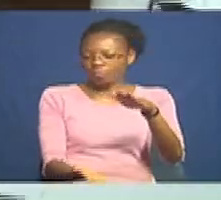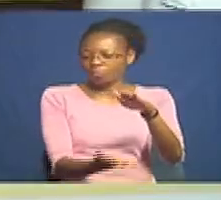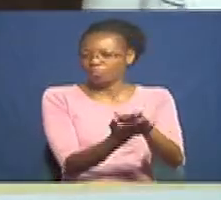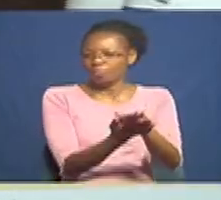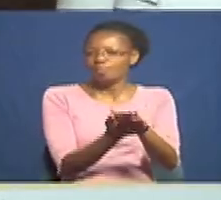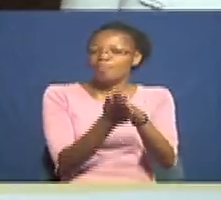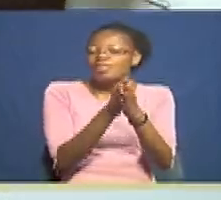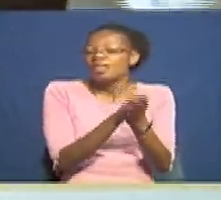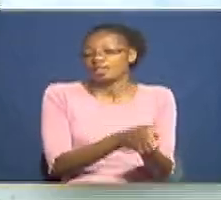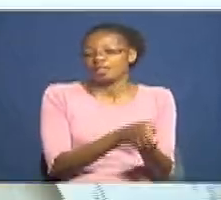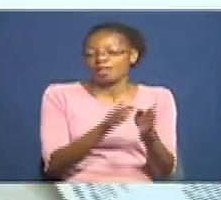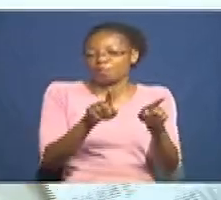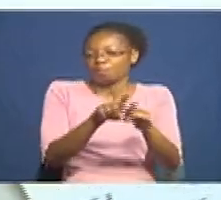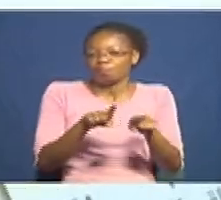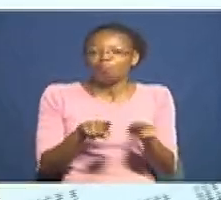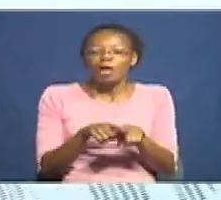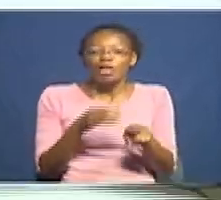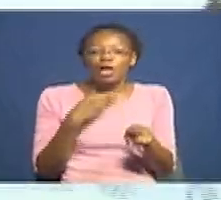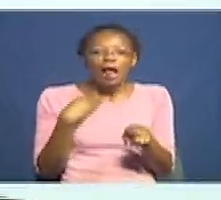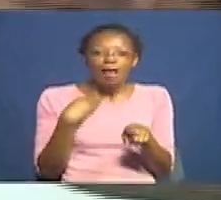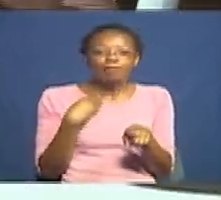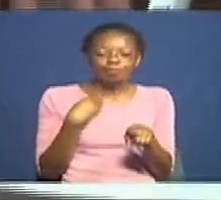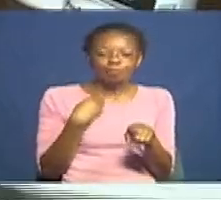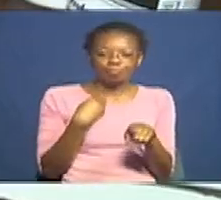arabic. Hii sasa tunatumia tu